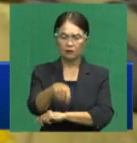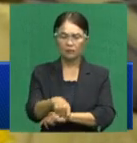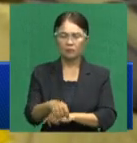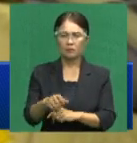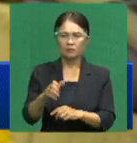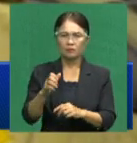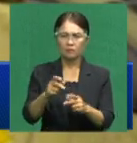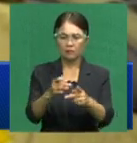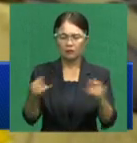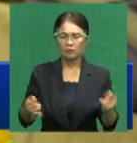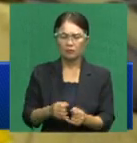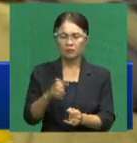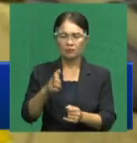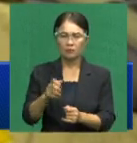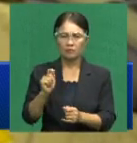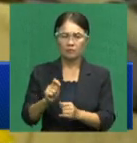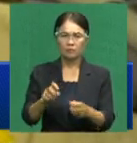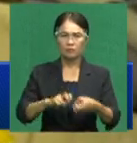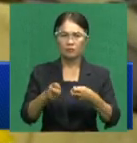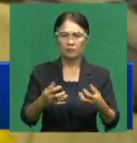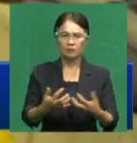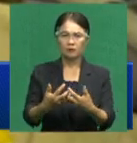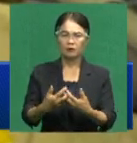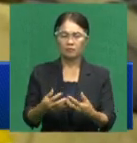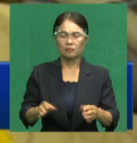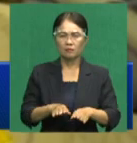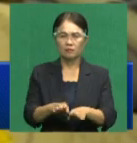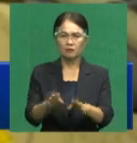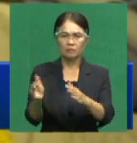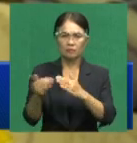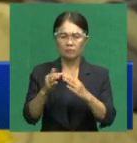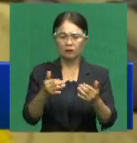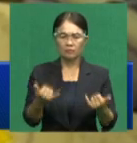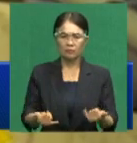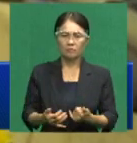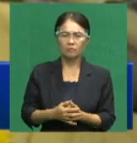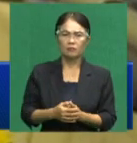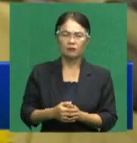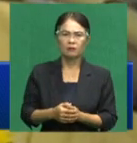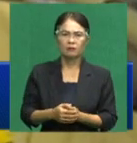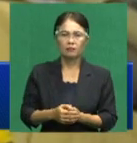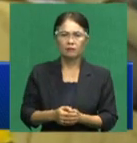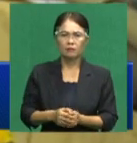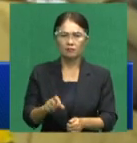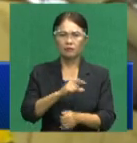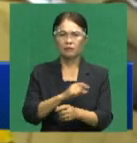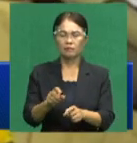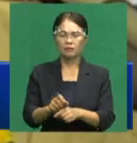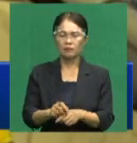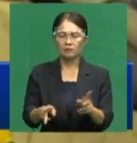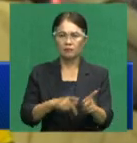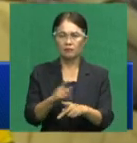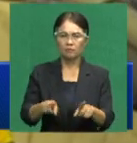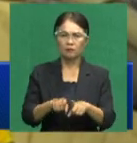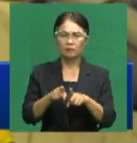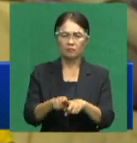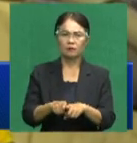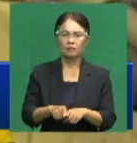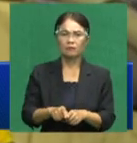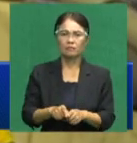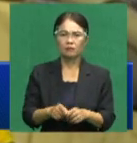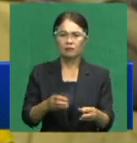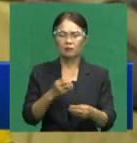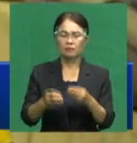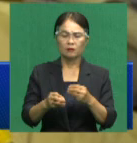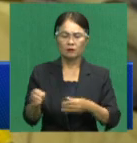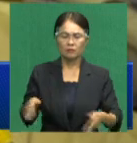រាដូច្នេះហើយបានជាមិនសូវមានការបញ្ហាកកស្ទះចរាចរណ៍នៅឯទីតាំងនេះទេលោកសុភ័ក្រក៏ដូចជាទស្សនិកជនផងដែរសម្រាប់ការ